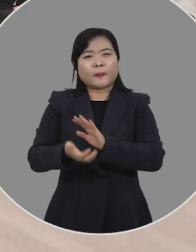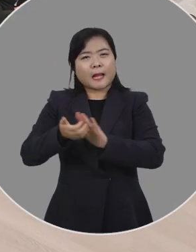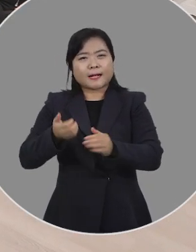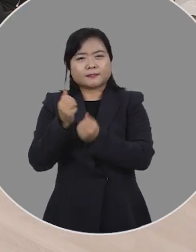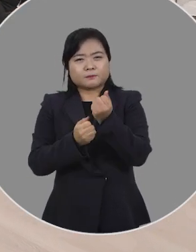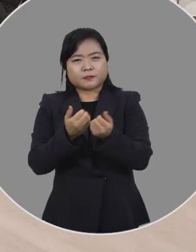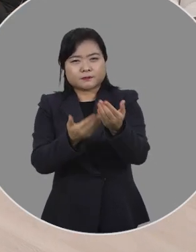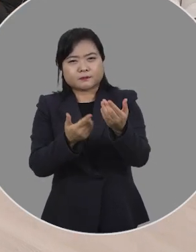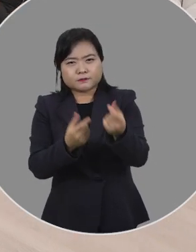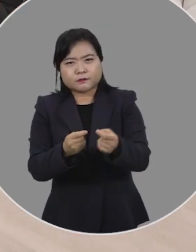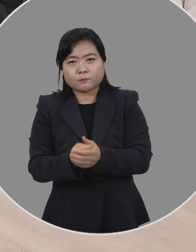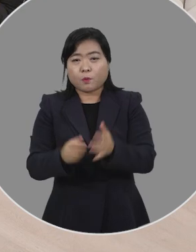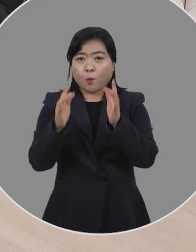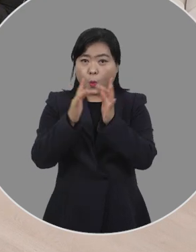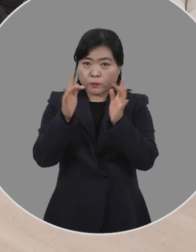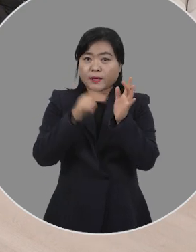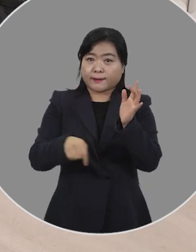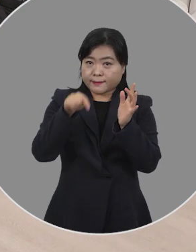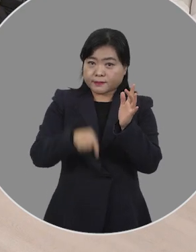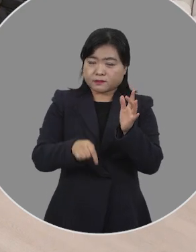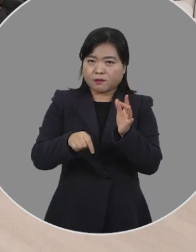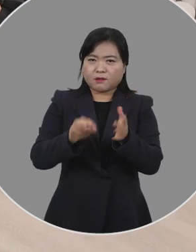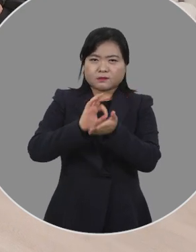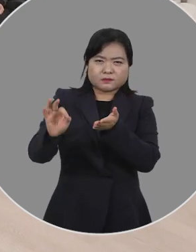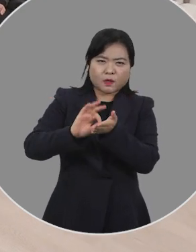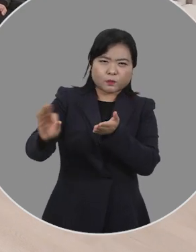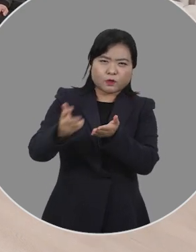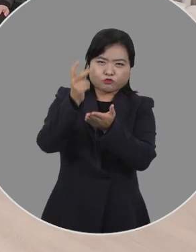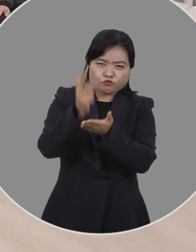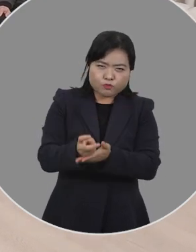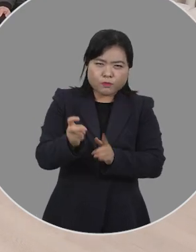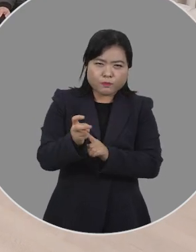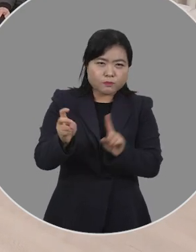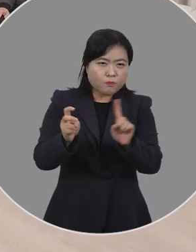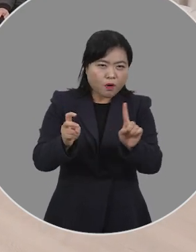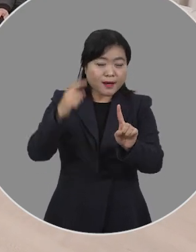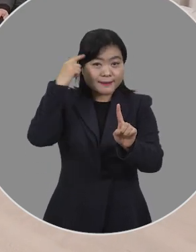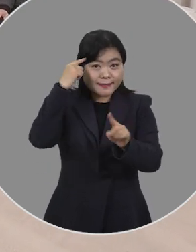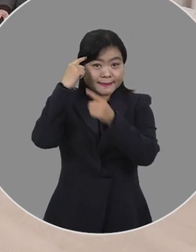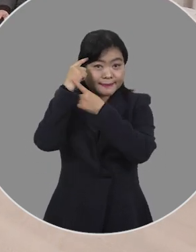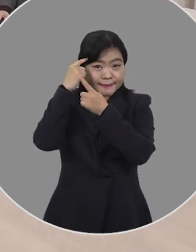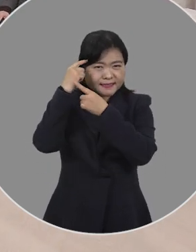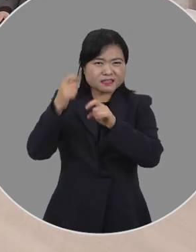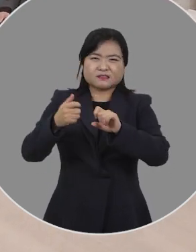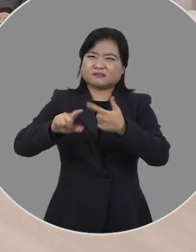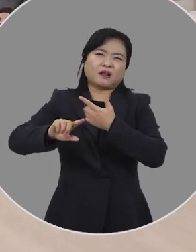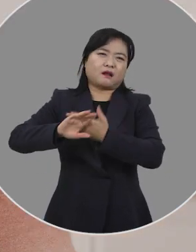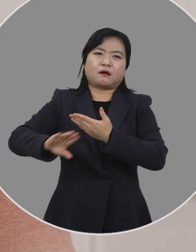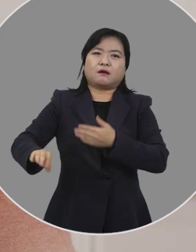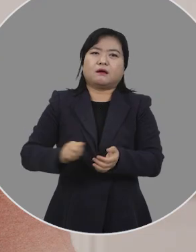말씀드린 것처럼 이제 온라인 상에서 통용되는 규범이 뭔가에 대한 인식 자체가 다른